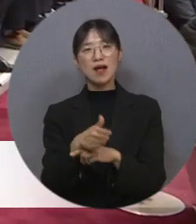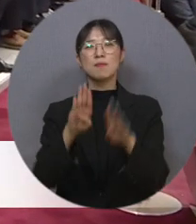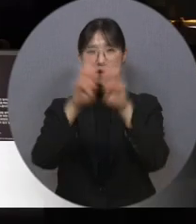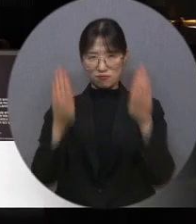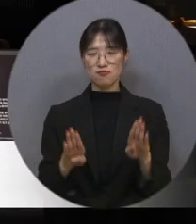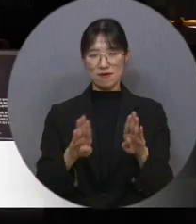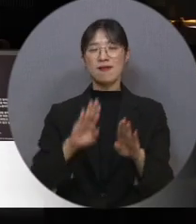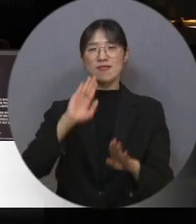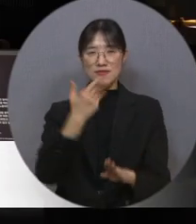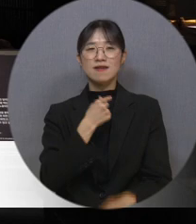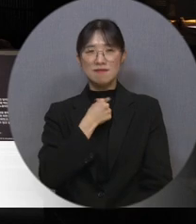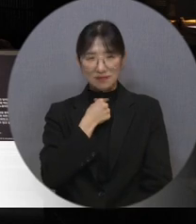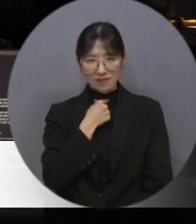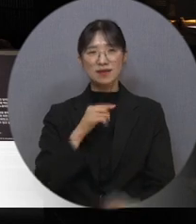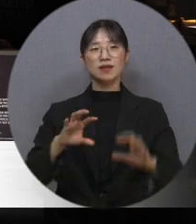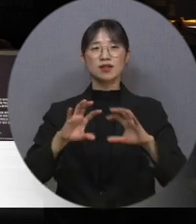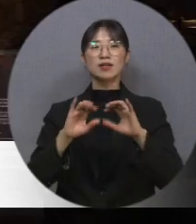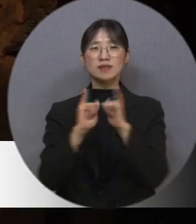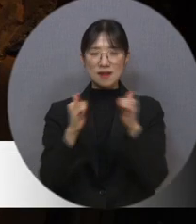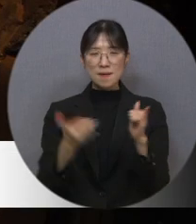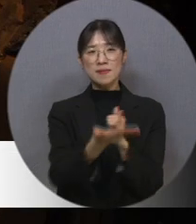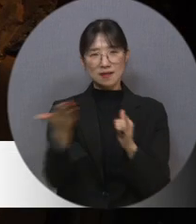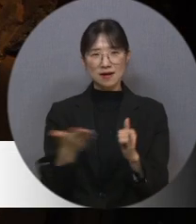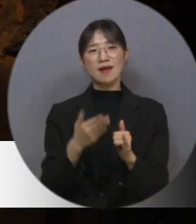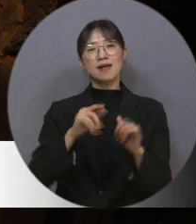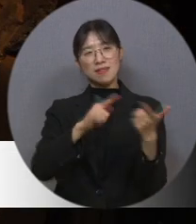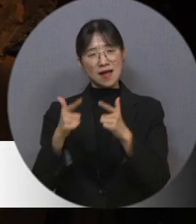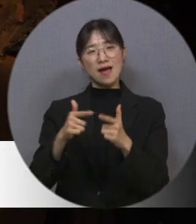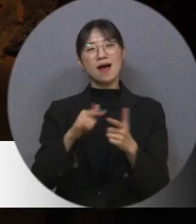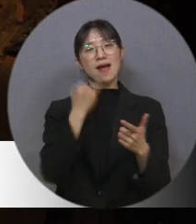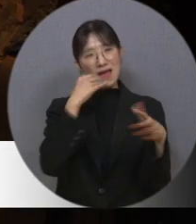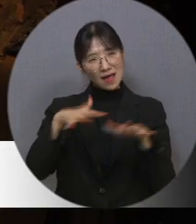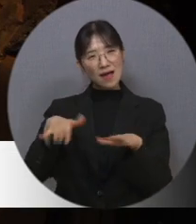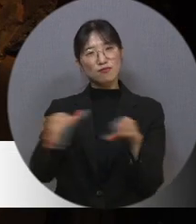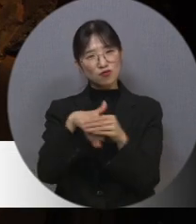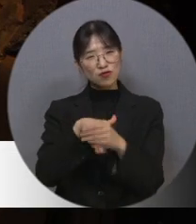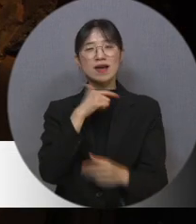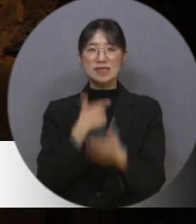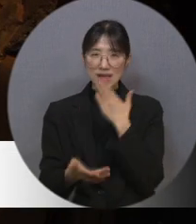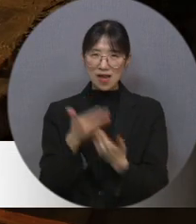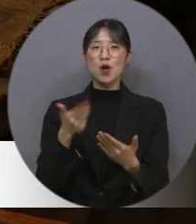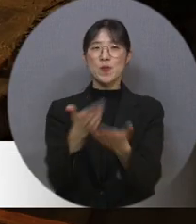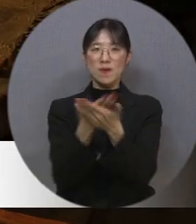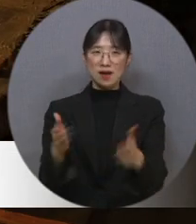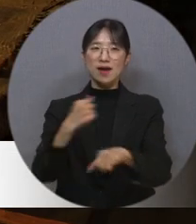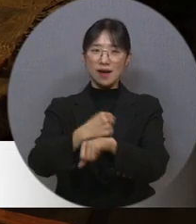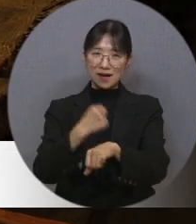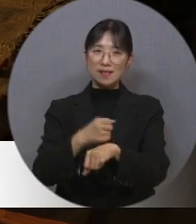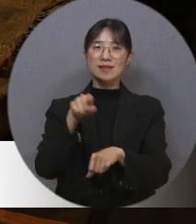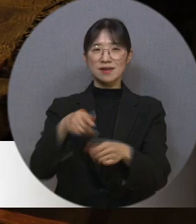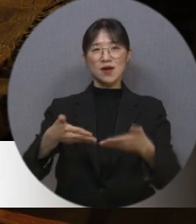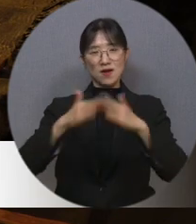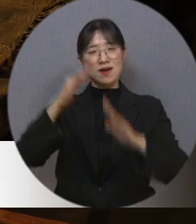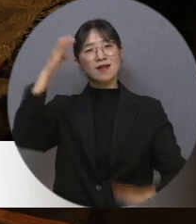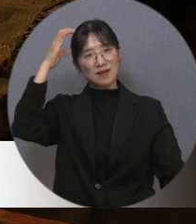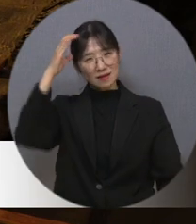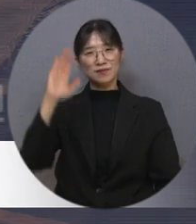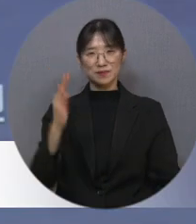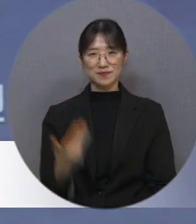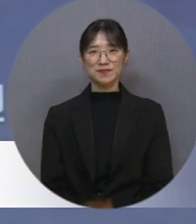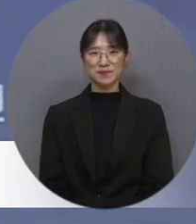말해 국민에게 다양한 해양문화와 체험기회를 제공하게 될 국립해양수산박물관의 건립이